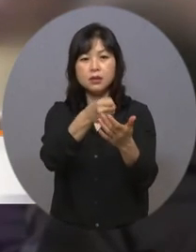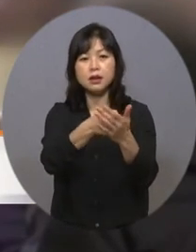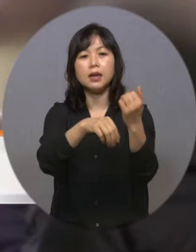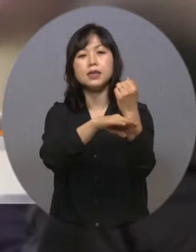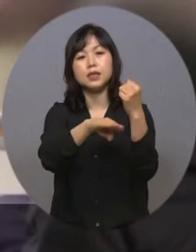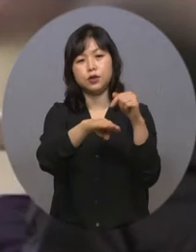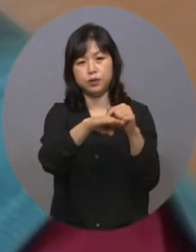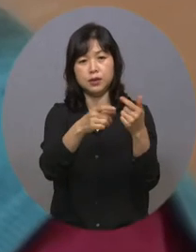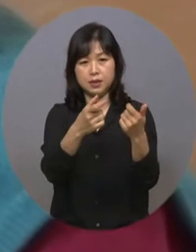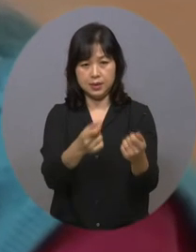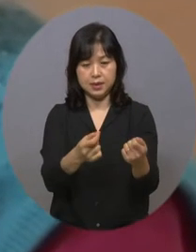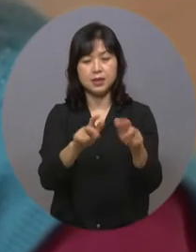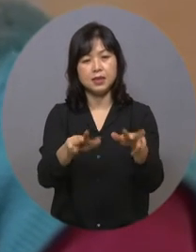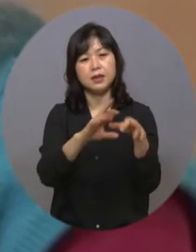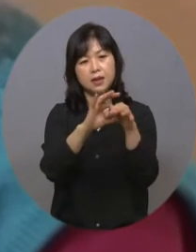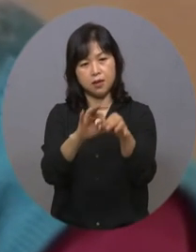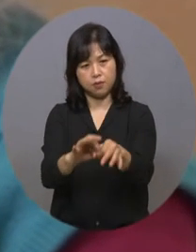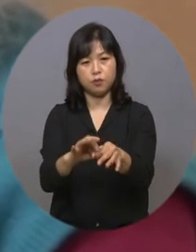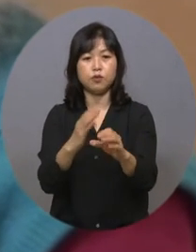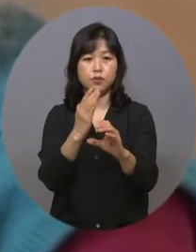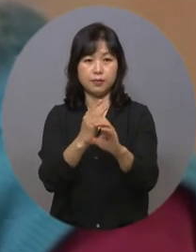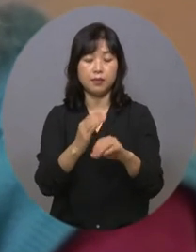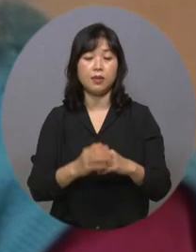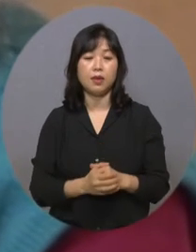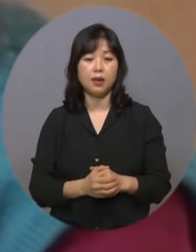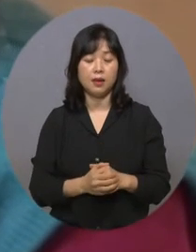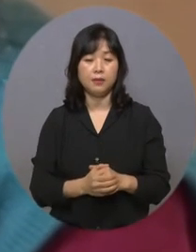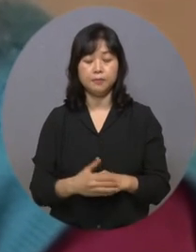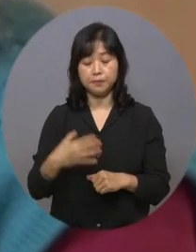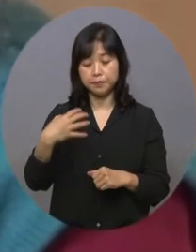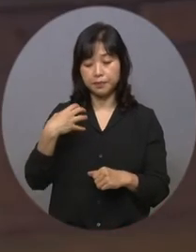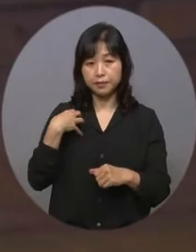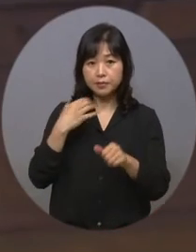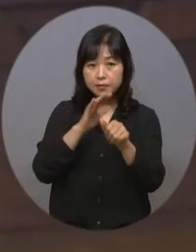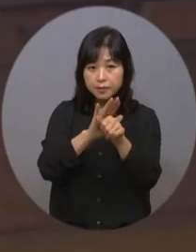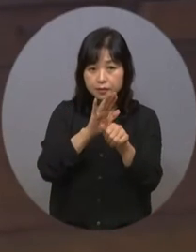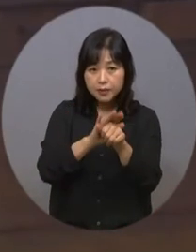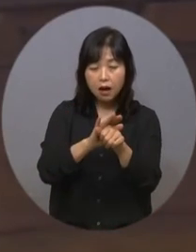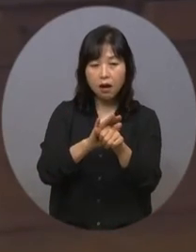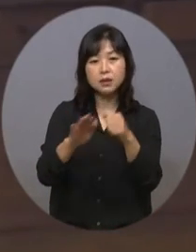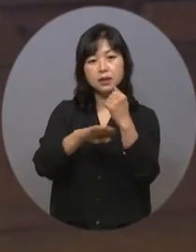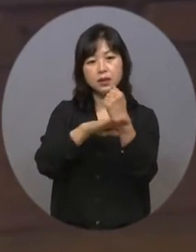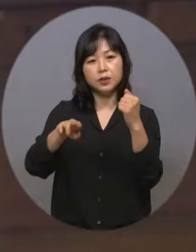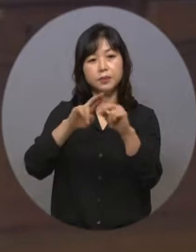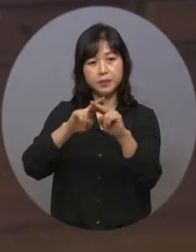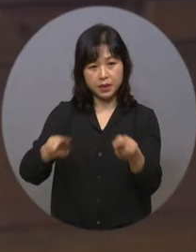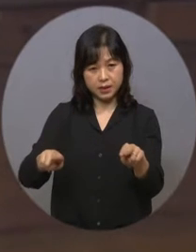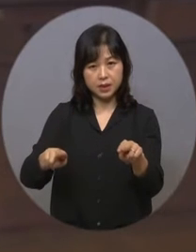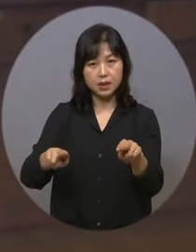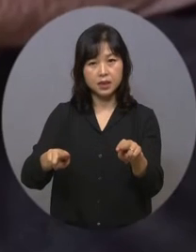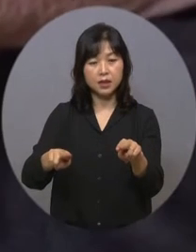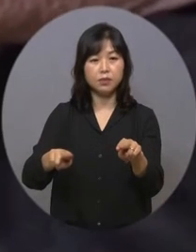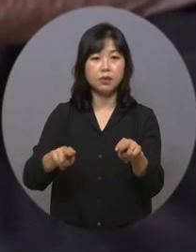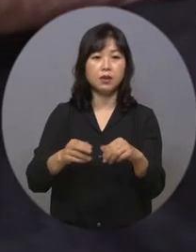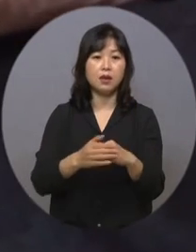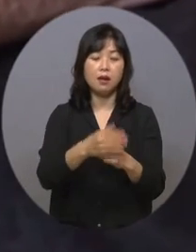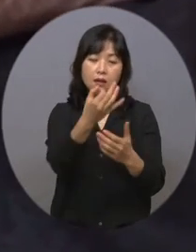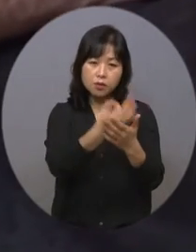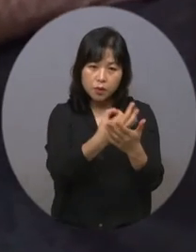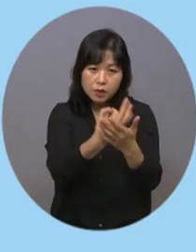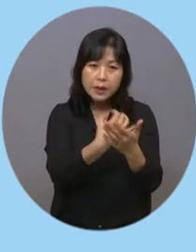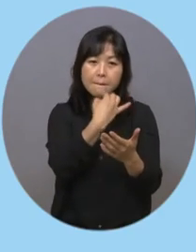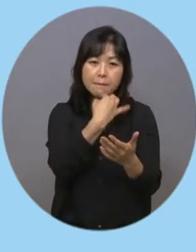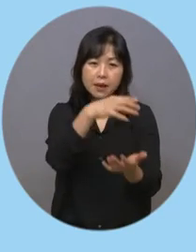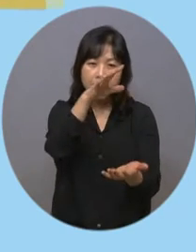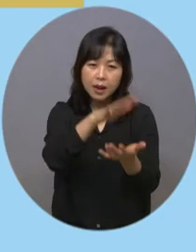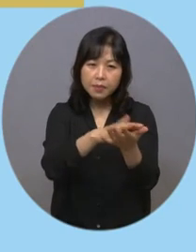쓰이고 있습니다 보양 의무자 기준 폐지로 인해 수급 까고 재산의 소득 환상 금액과 소득만 을 합산해